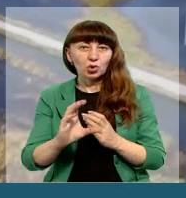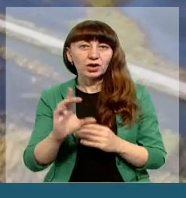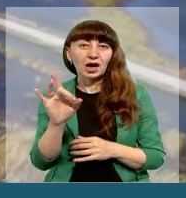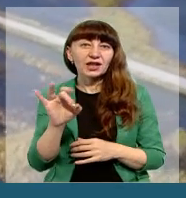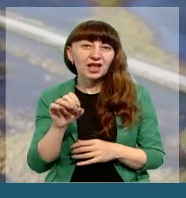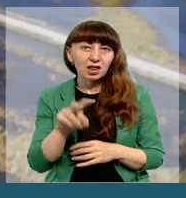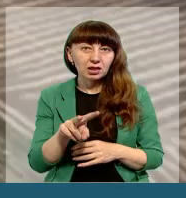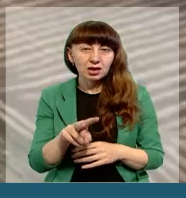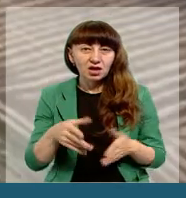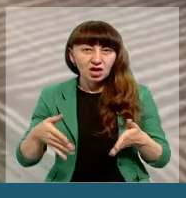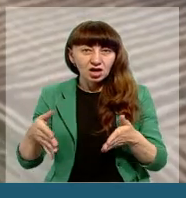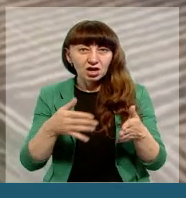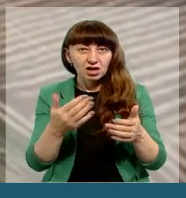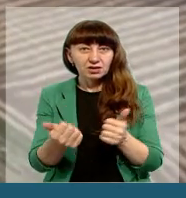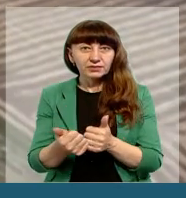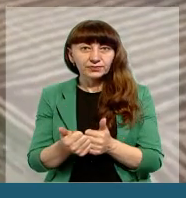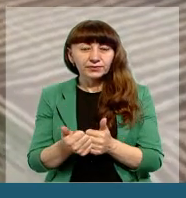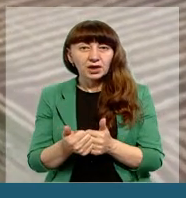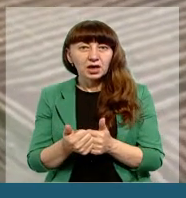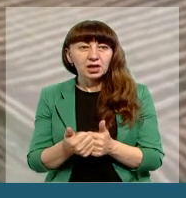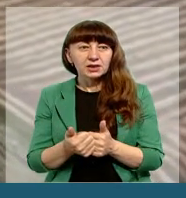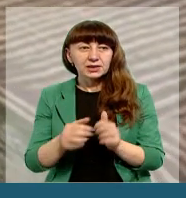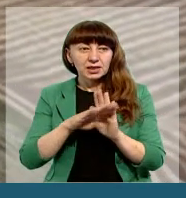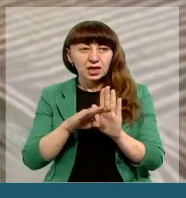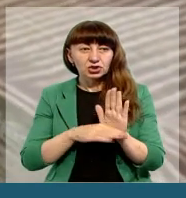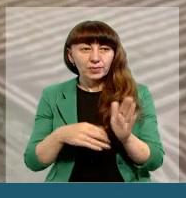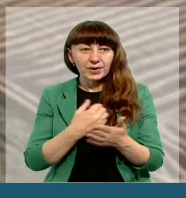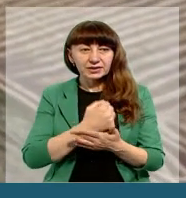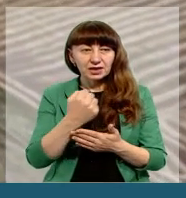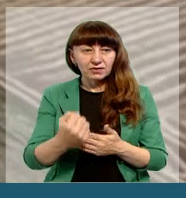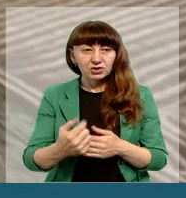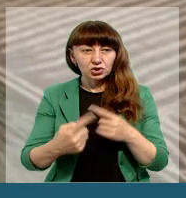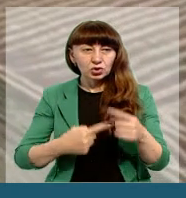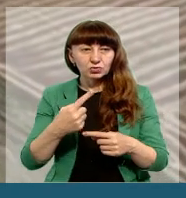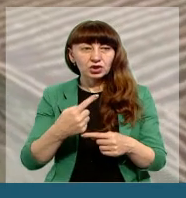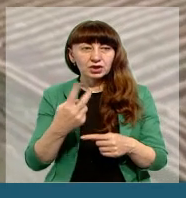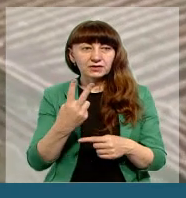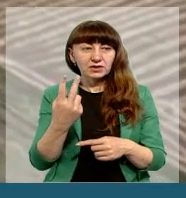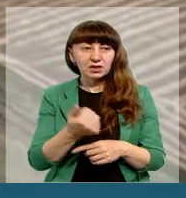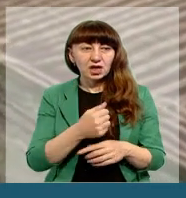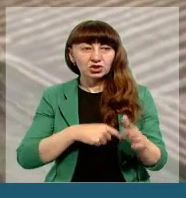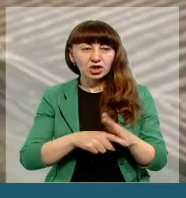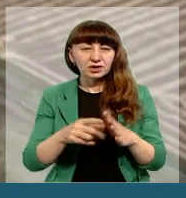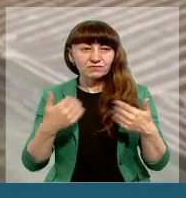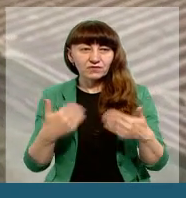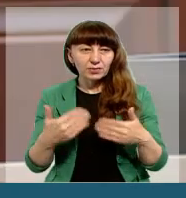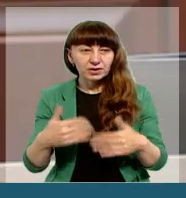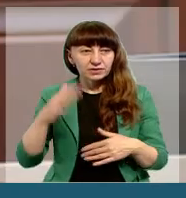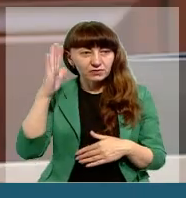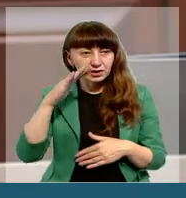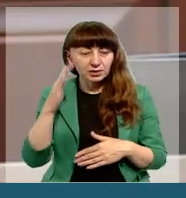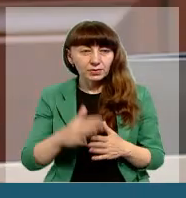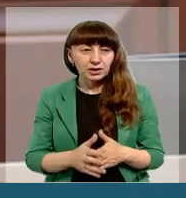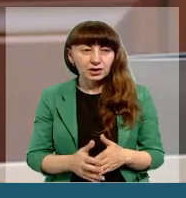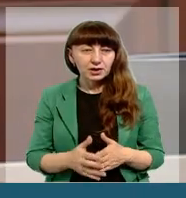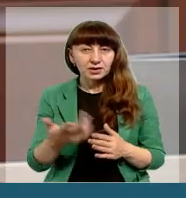районе. Задача стоит, чтобы через 2 недели начать сброс воды. Там